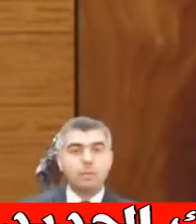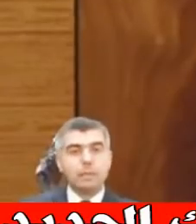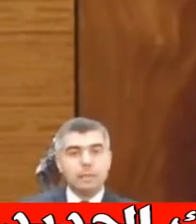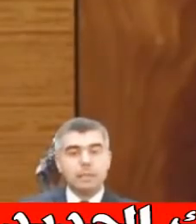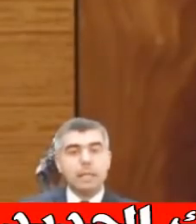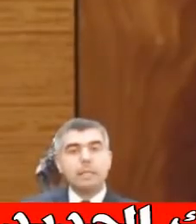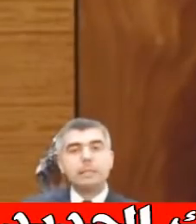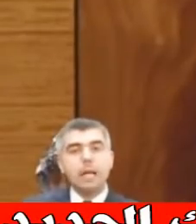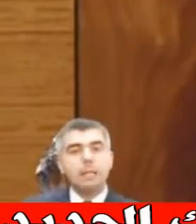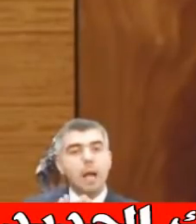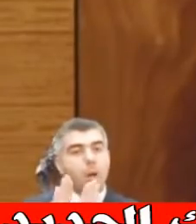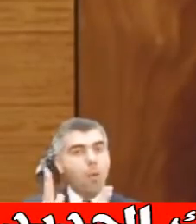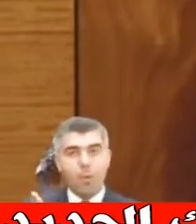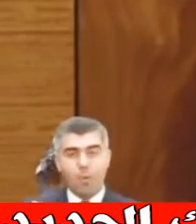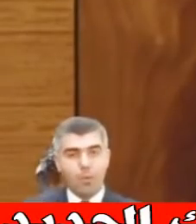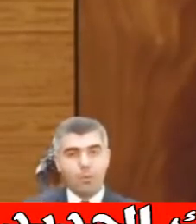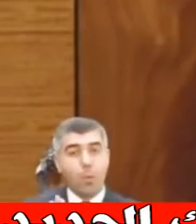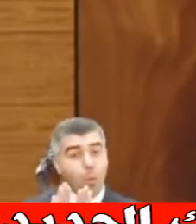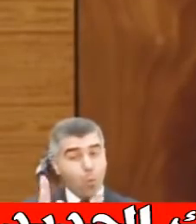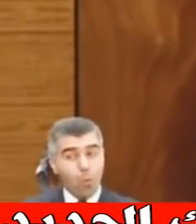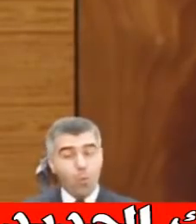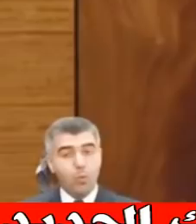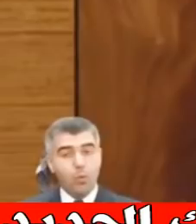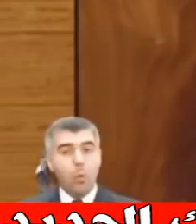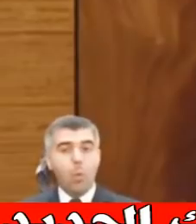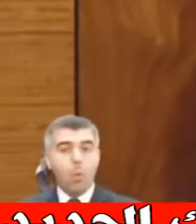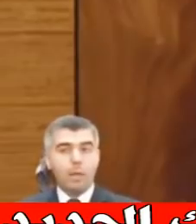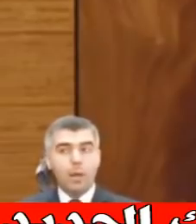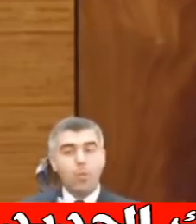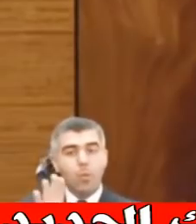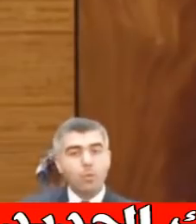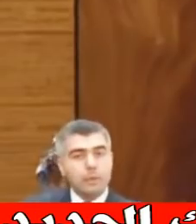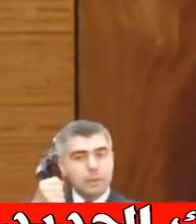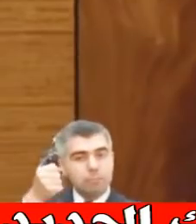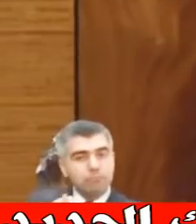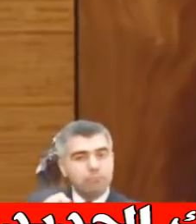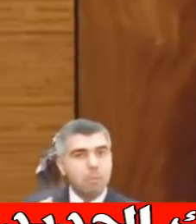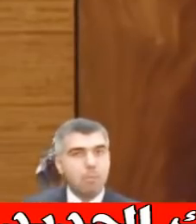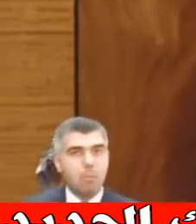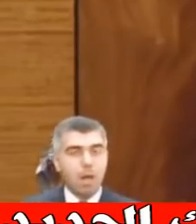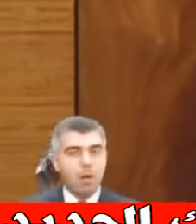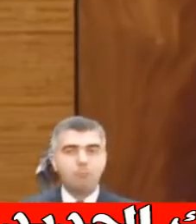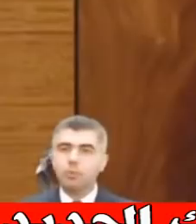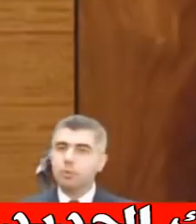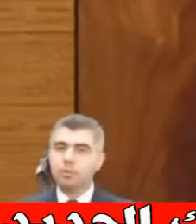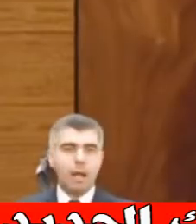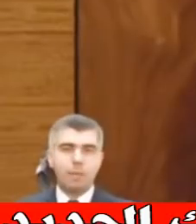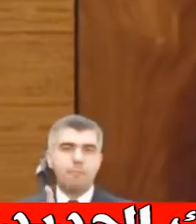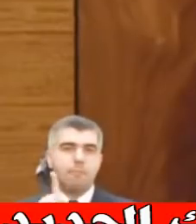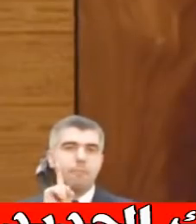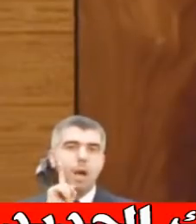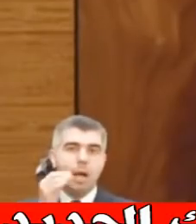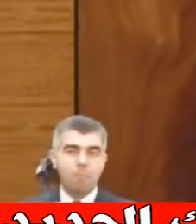جميع المجالات، داعية إلى الاهتمام بوضعية الفنانين. وعقبت فاطمة خير خلال جلسة